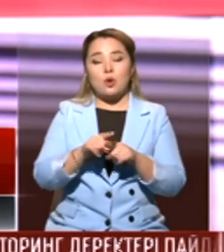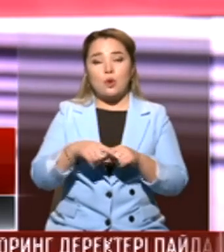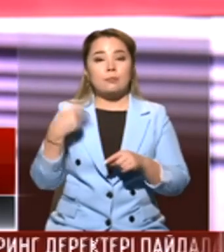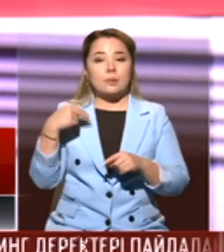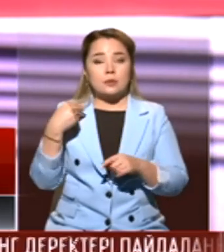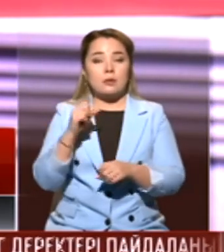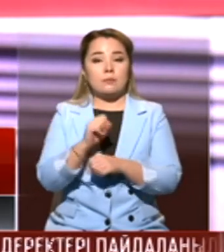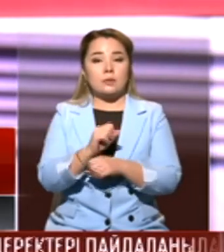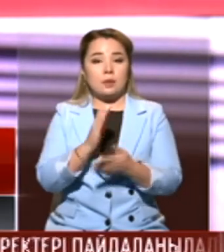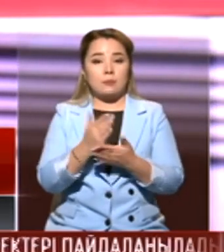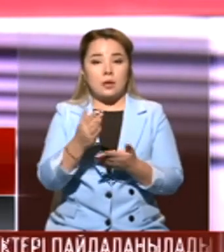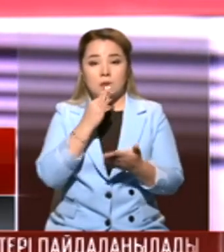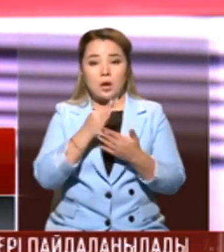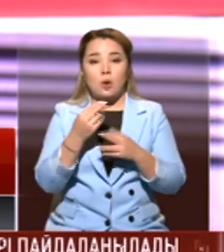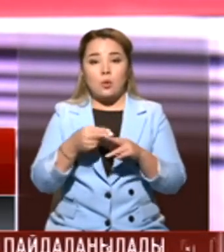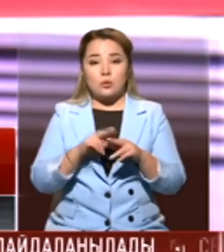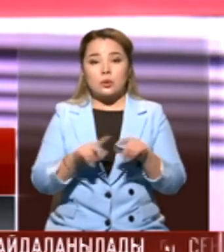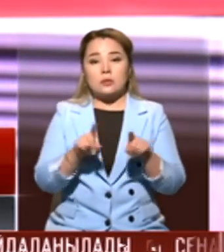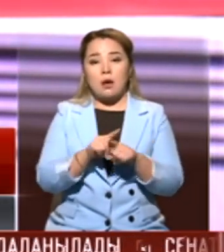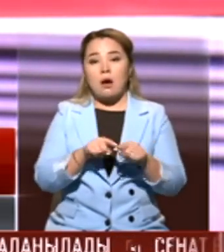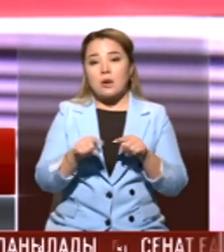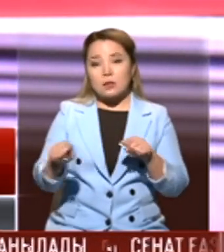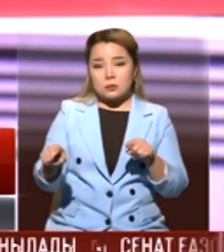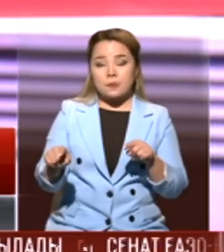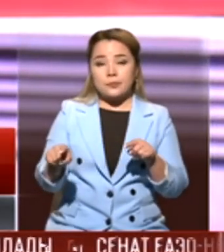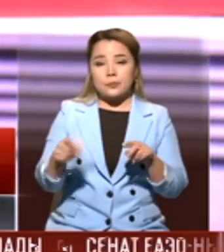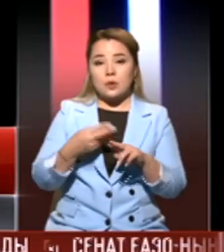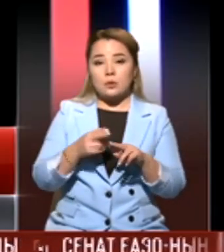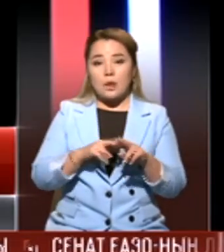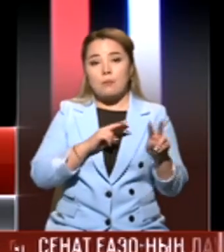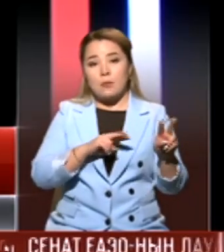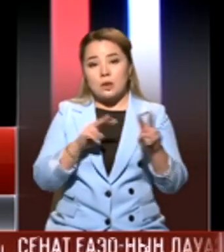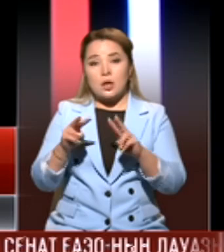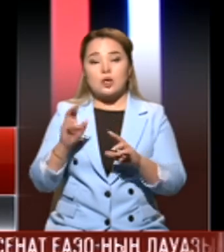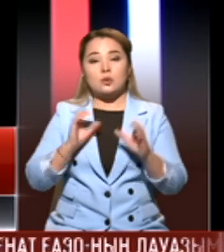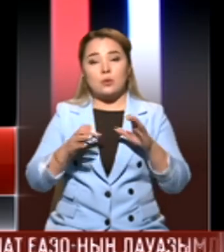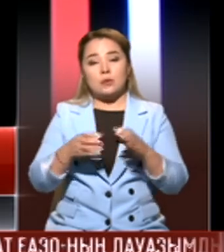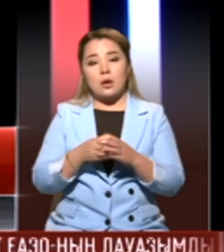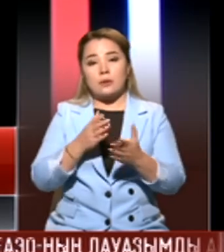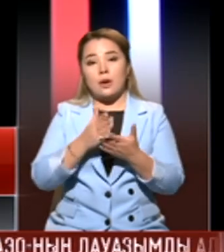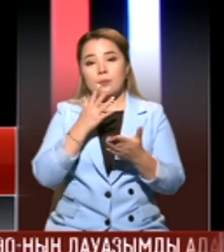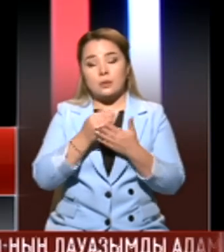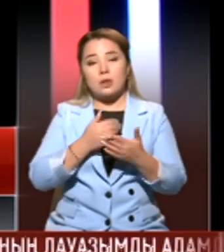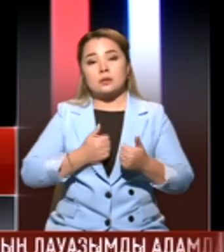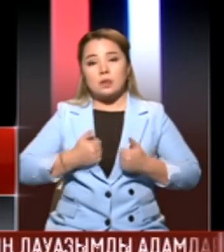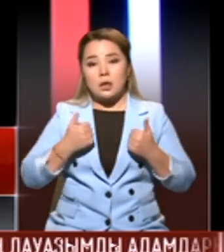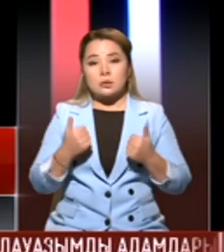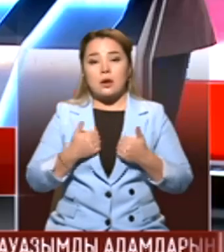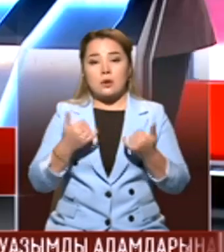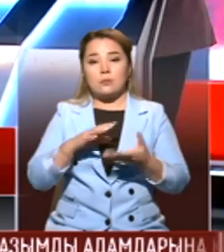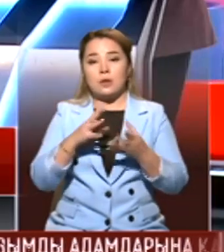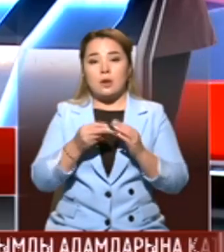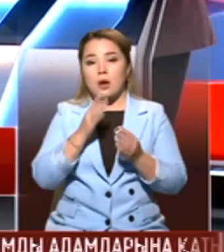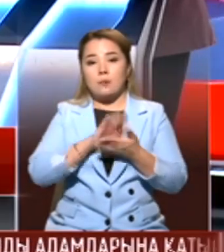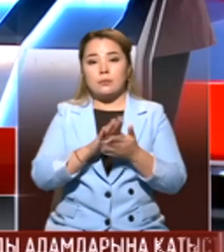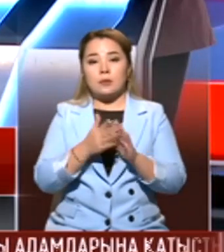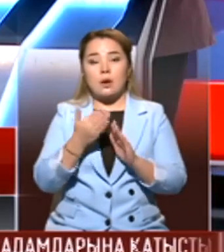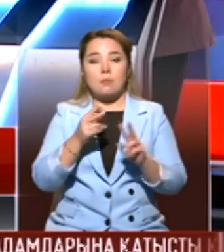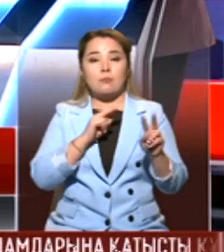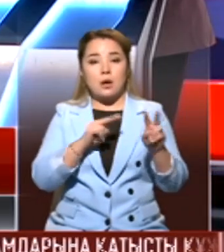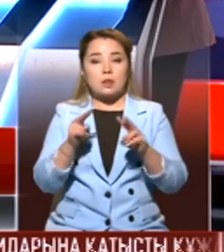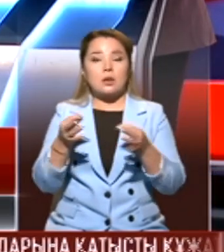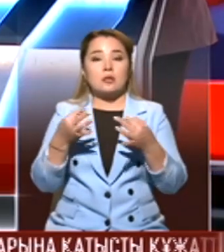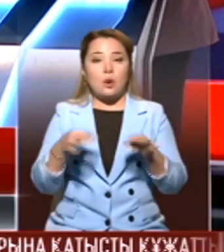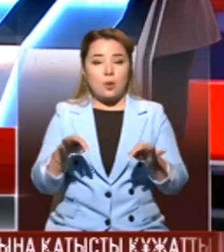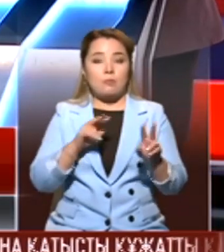үзілістік промежуток бар да. Сондықтан осы аралықтарда жаңа бақылаушылық институт үзіліп қалмау үшін барынша көп қазіргі сәтте бақылаушыларды,